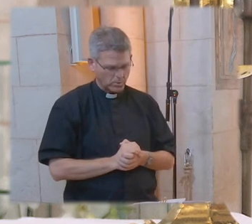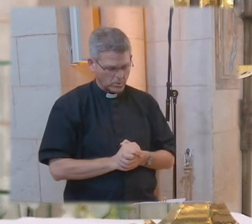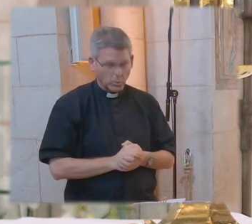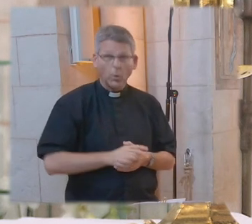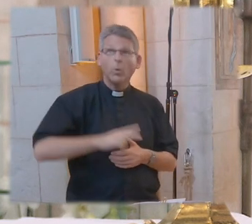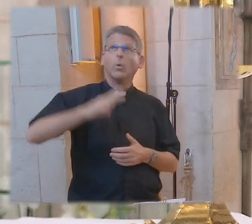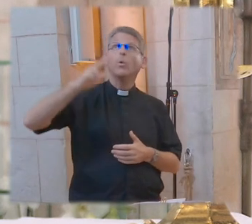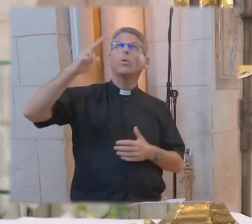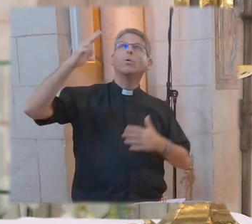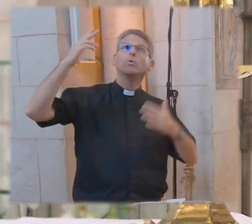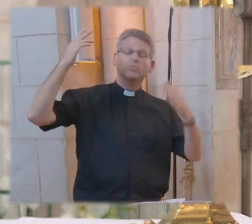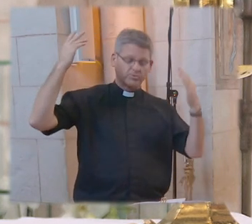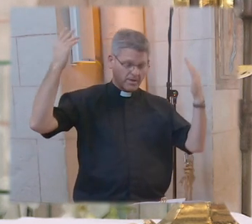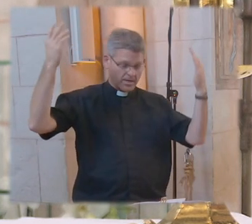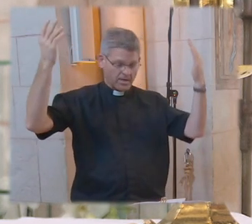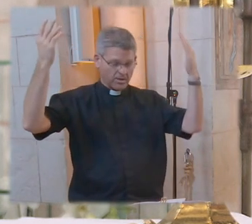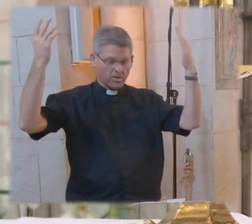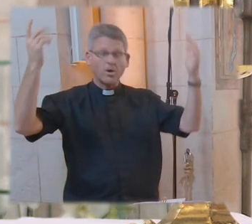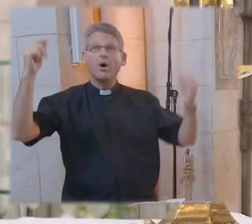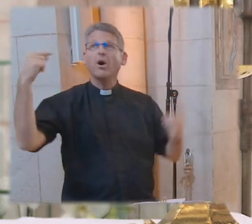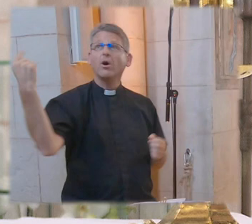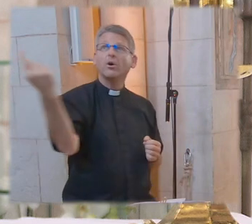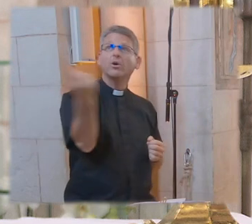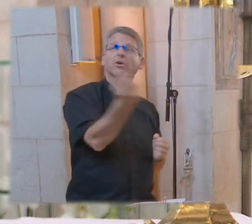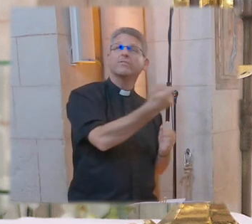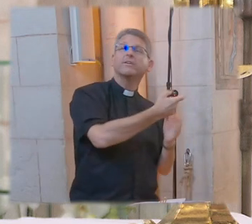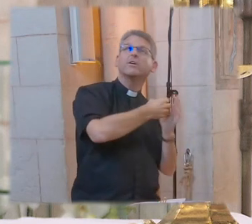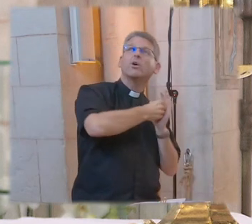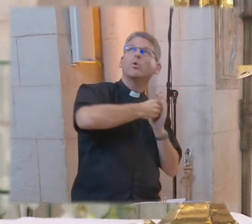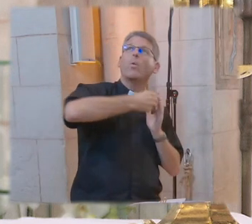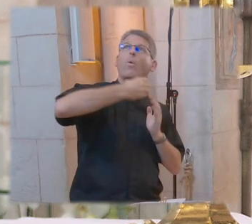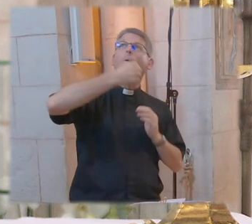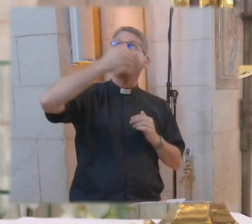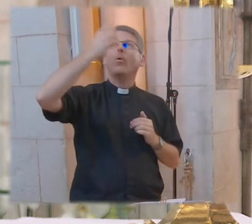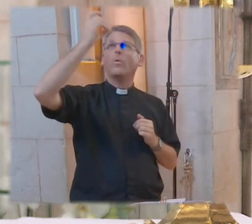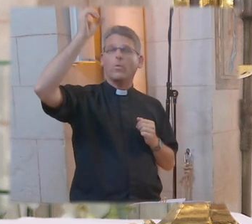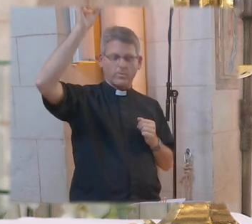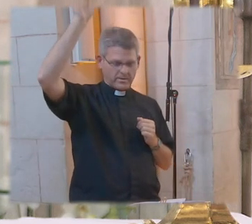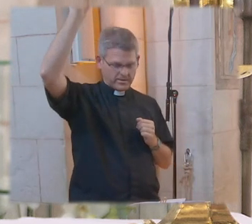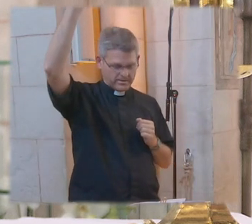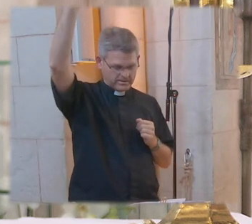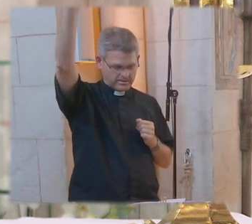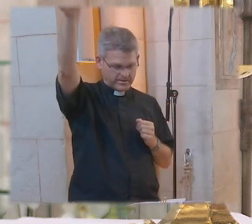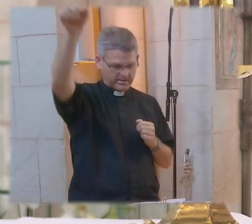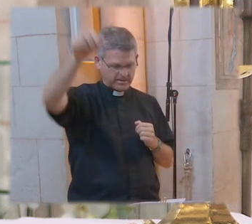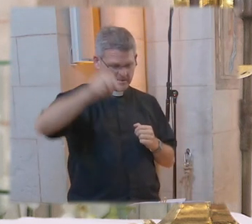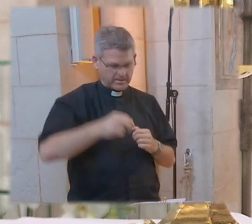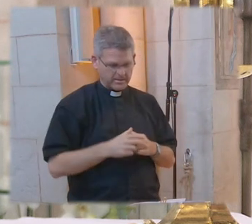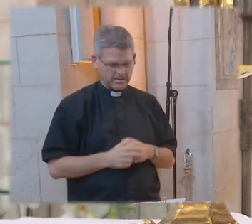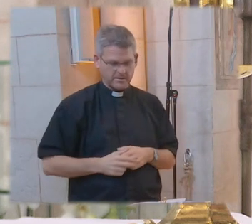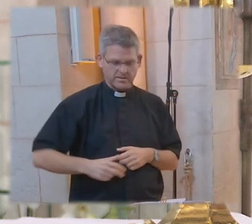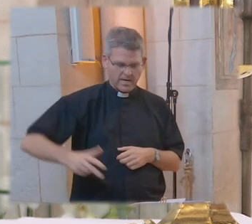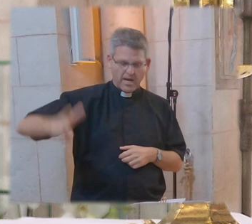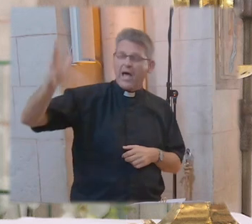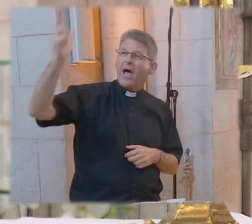hat. Worauf es ankommt, ist, dass jeder Gläubige seinen eigenen Weg erkennt und sein Bestes zum Vorschein